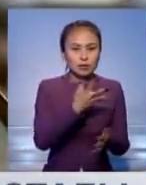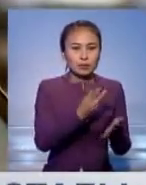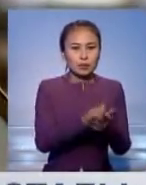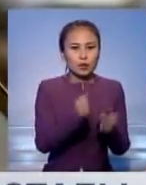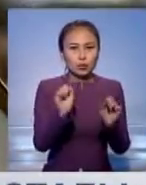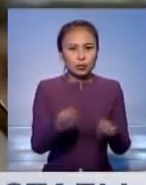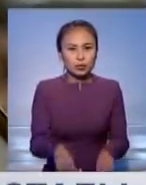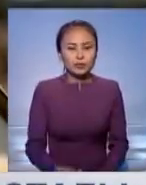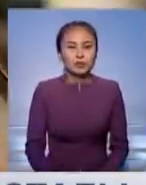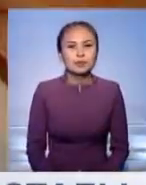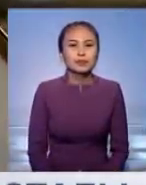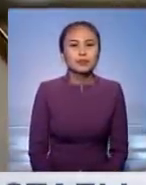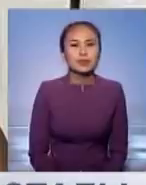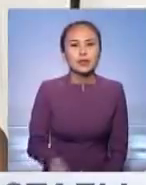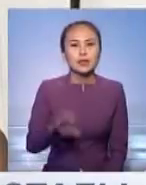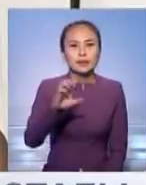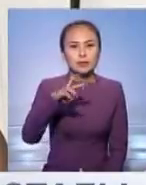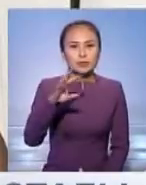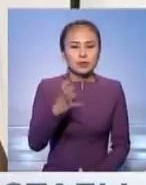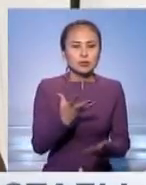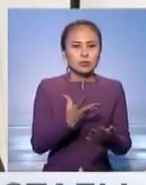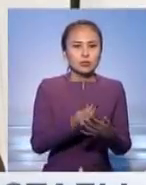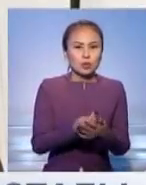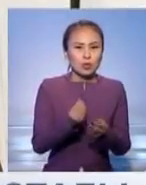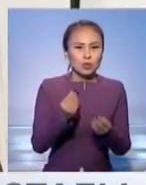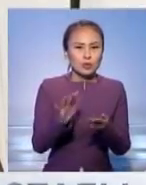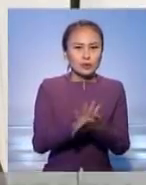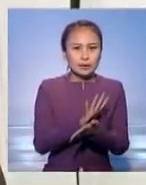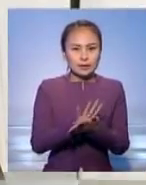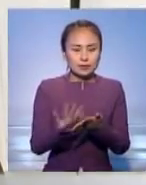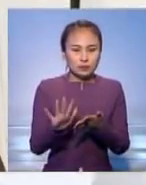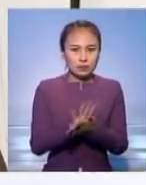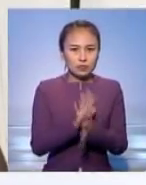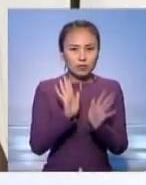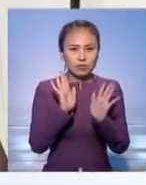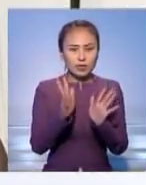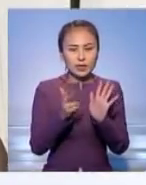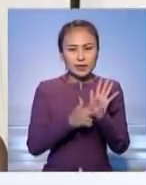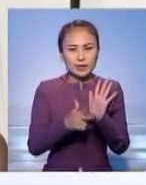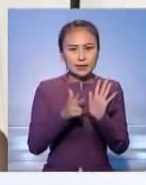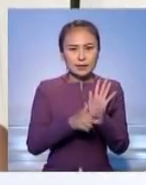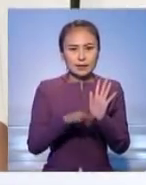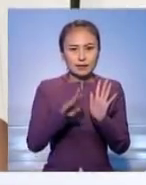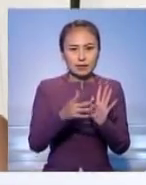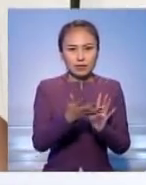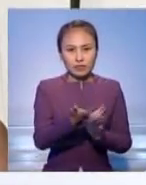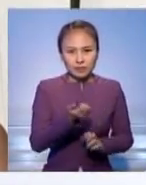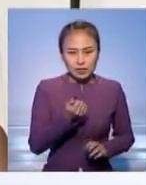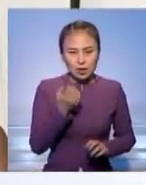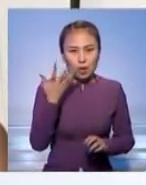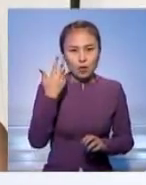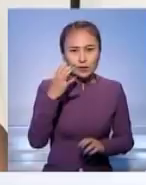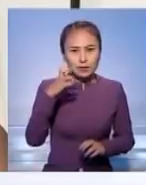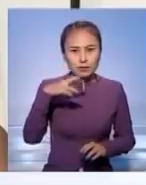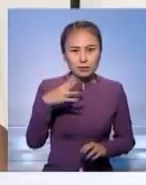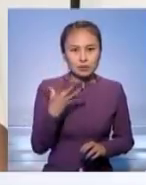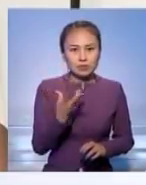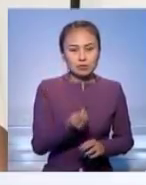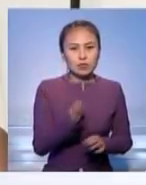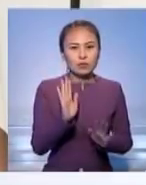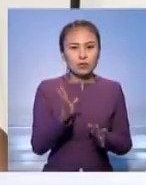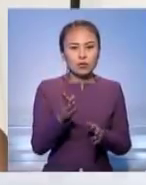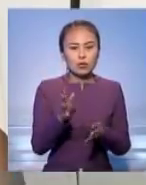алады. SMS төлеу жүйесі тегін, яғни сізден тек қана жолақысын 80 теңге алады да, ал SMS төлеген үшін қызмет